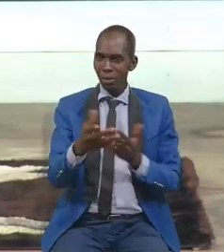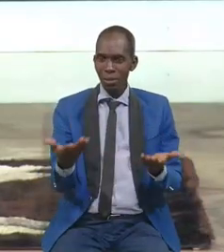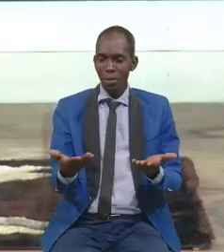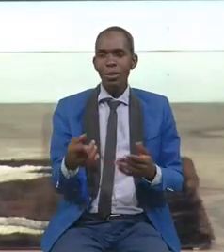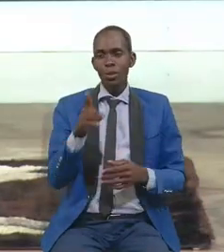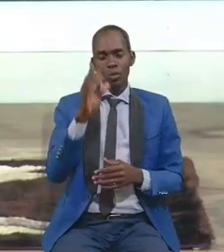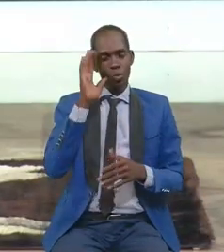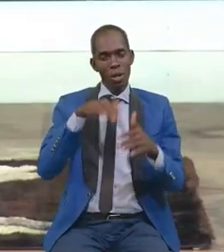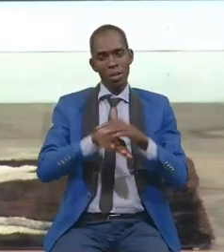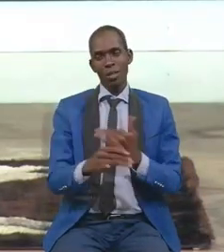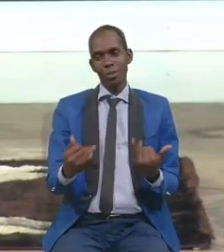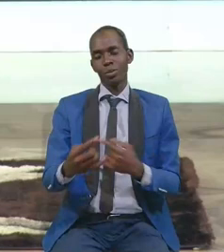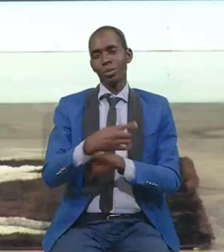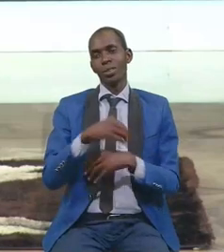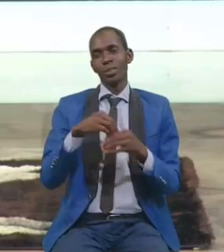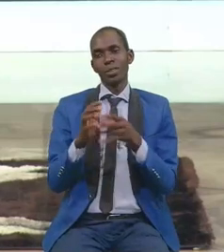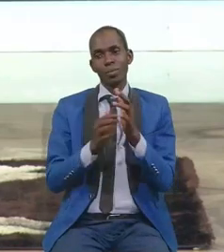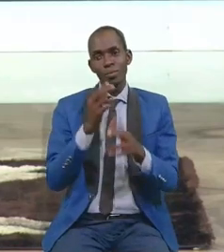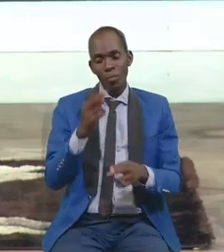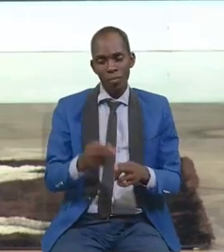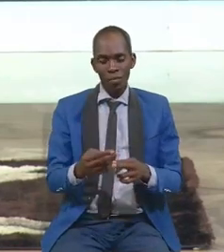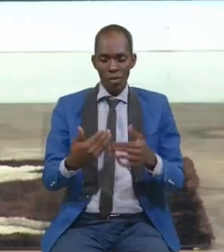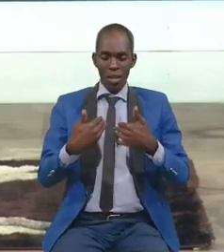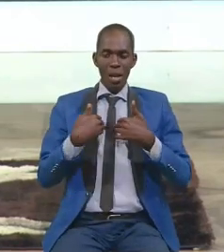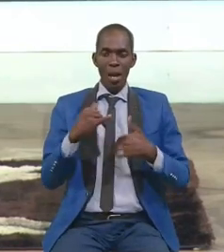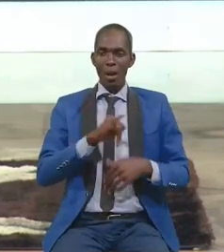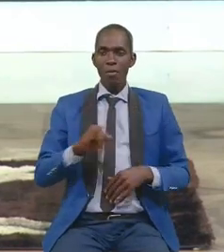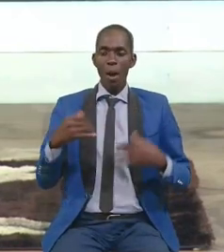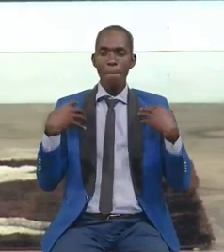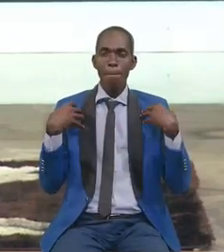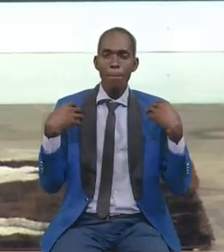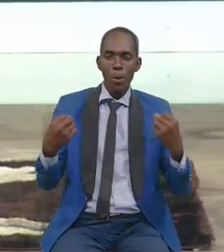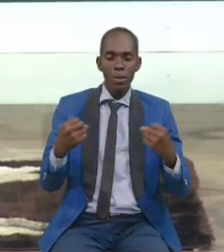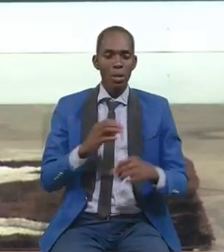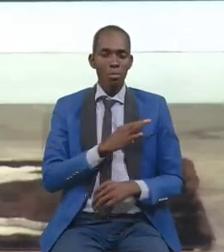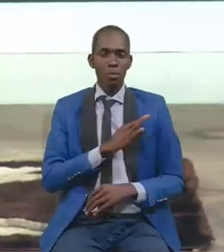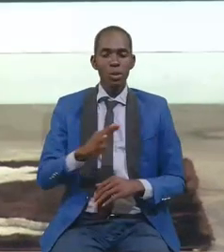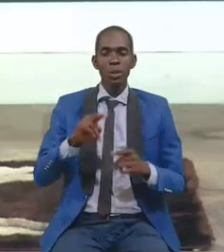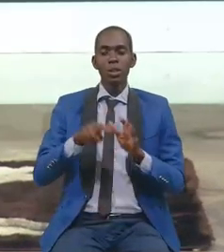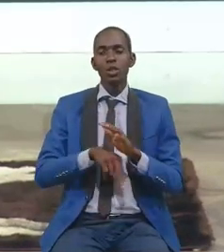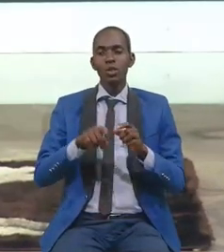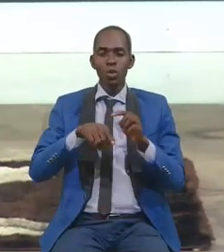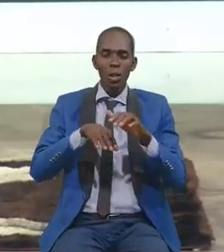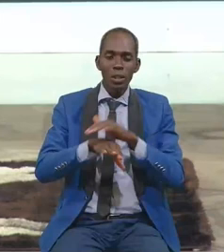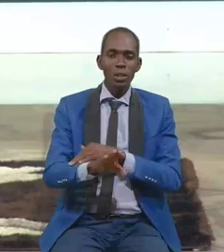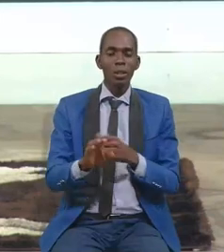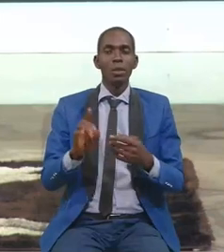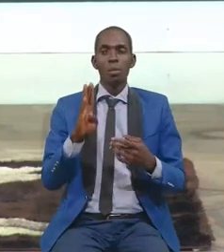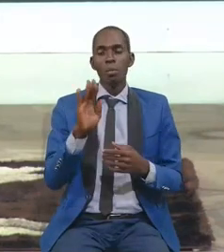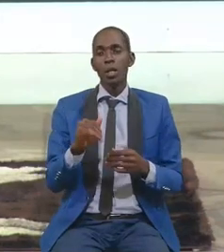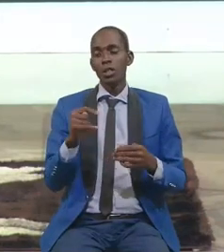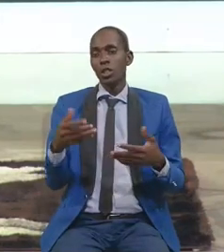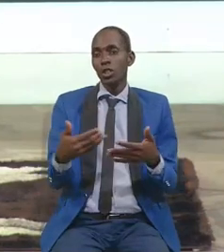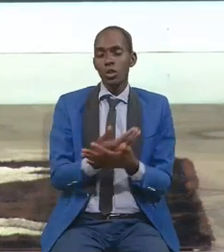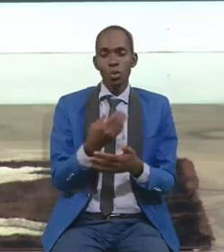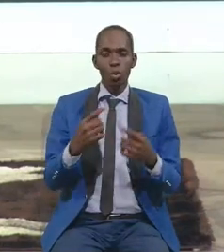allez entrer ce jour. Ainsi donc, frères, puisque nous avons au moyen du sang de Jésus une libre entrée dans le sanctuaire